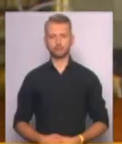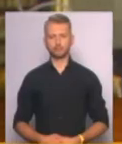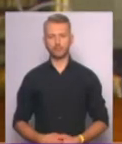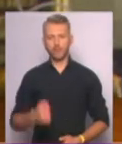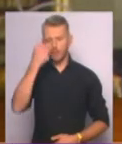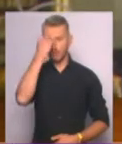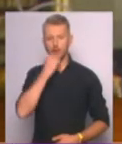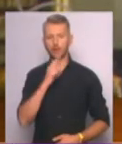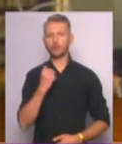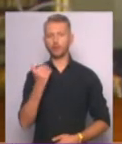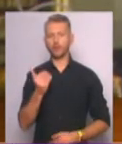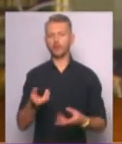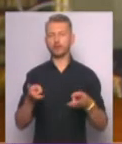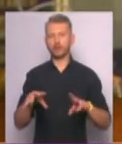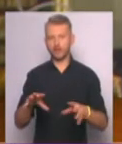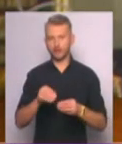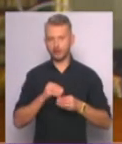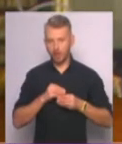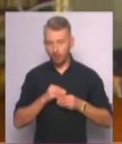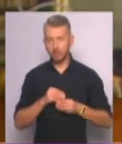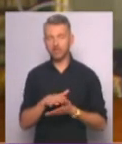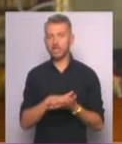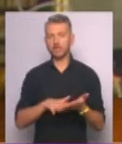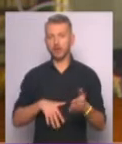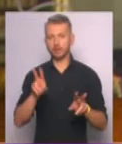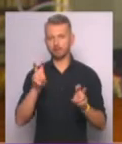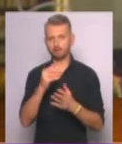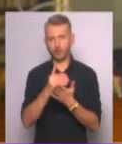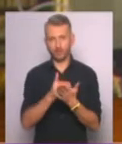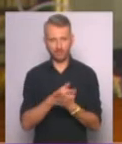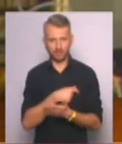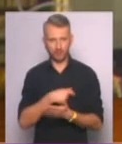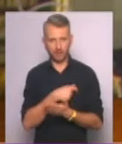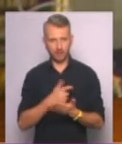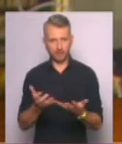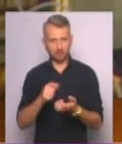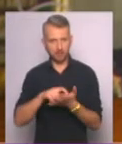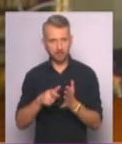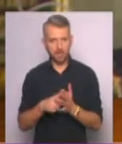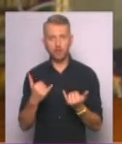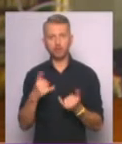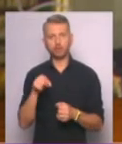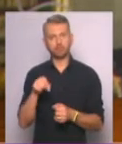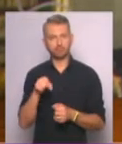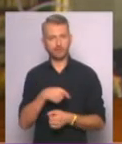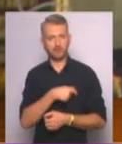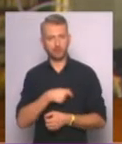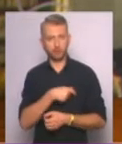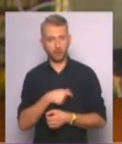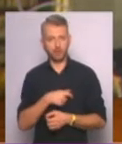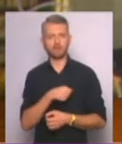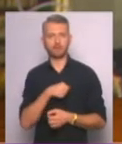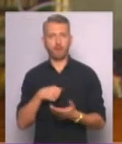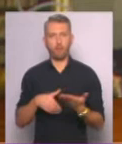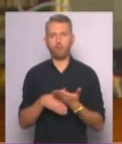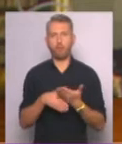Дякую за те, що ви залишаєтеся з нами. Триває ефір депутатської приймання. Нагадаю, сьогодні у нашій студії представниця депутатської фракції «Об'єднання Самопоміч» пані